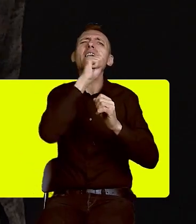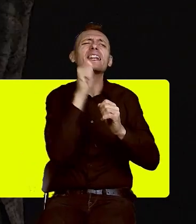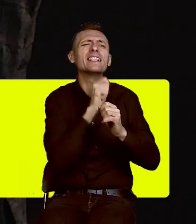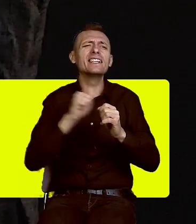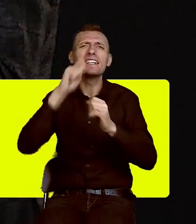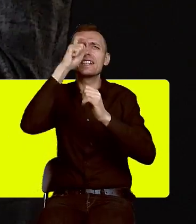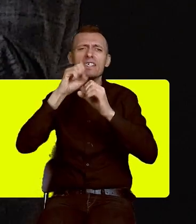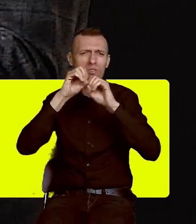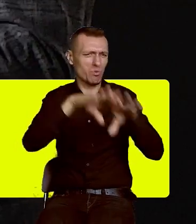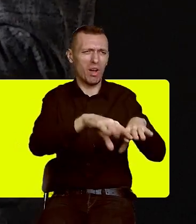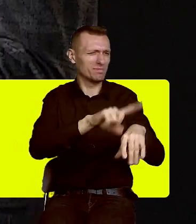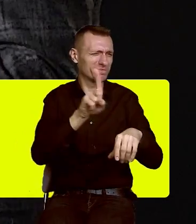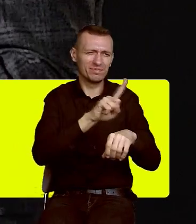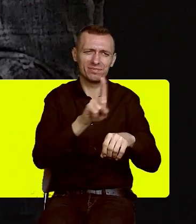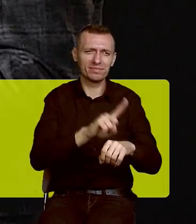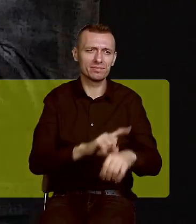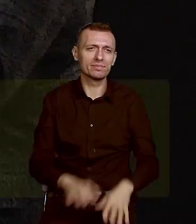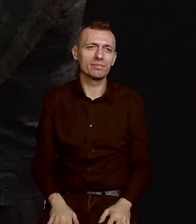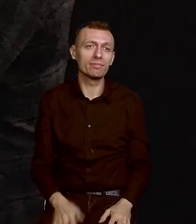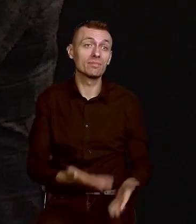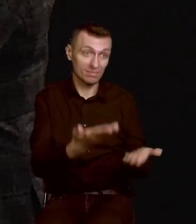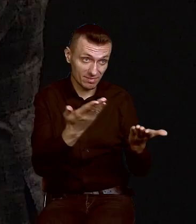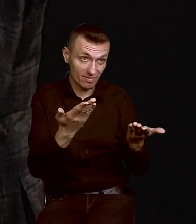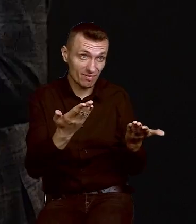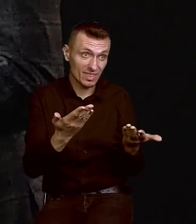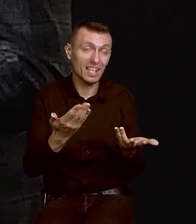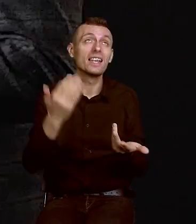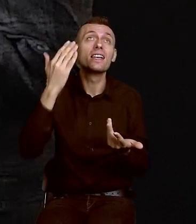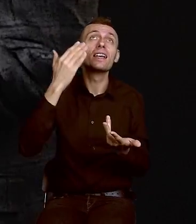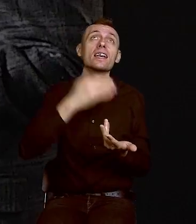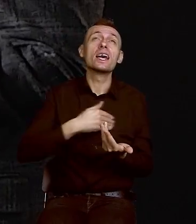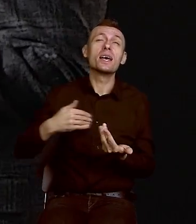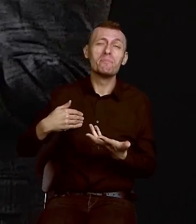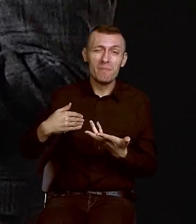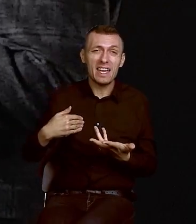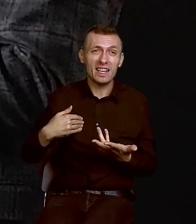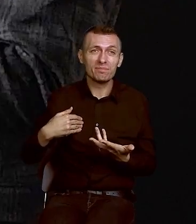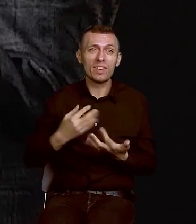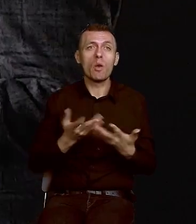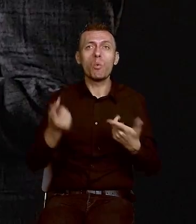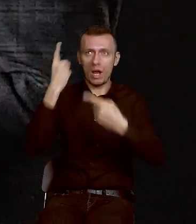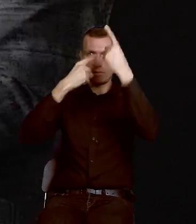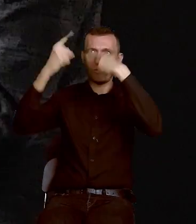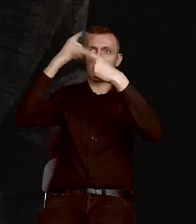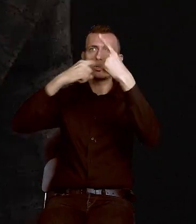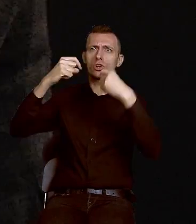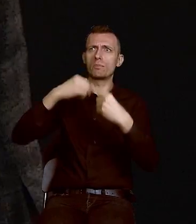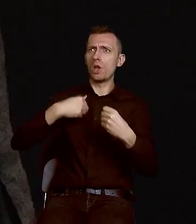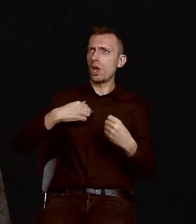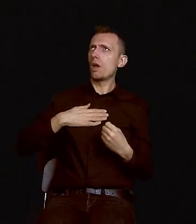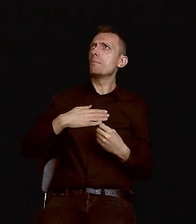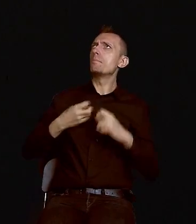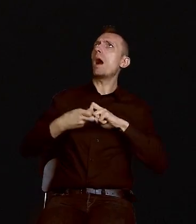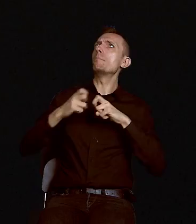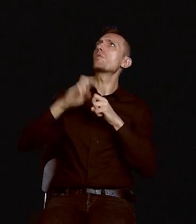Ja wiem, że nam ludziom łatwo jest winić Boga za nasze problemy. Prawda jest jednak taka, że Bóg nigdy nie był, nie jest i nie